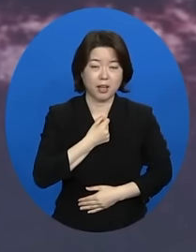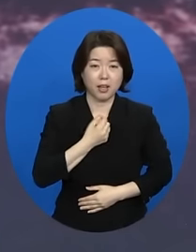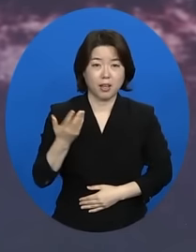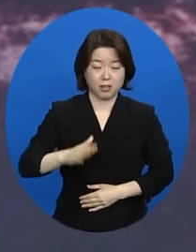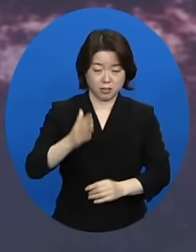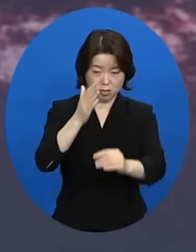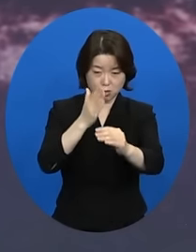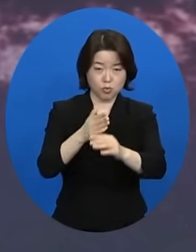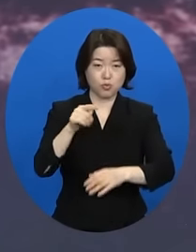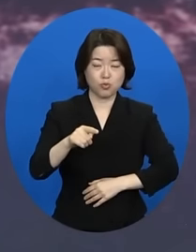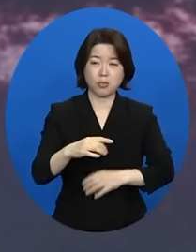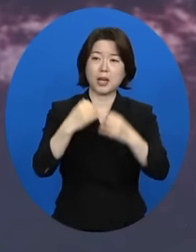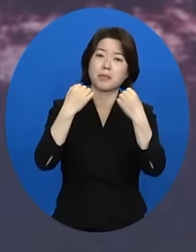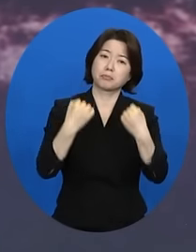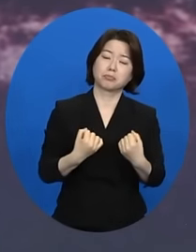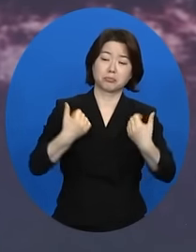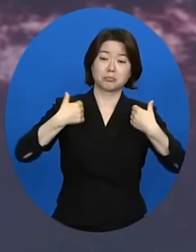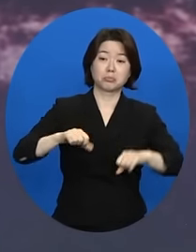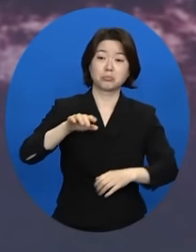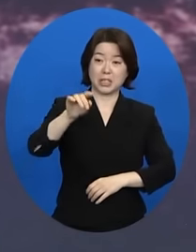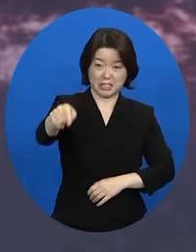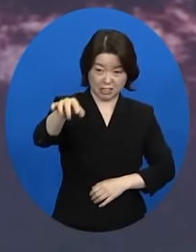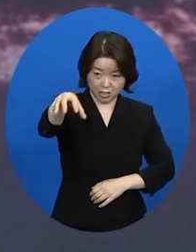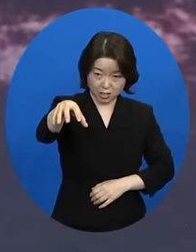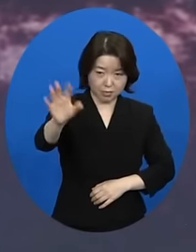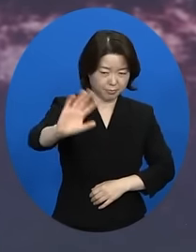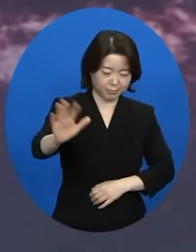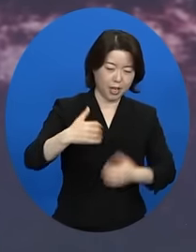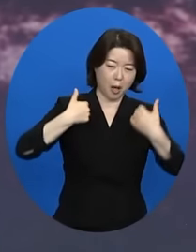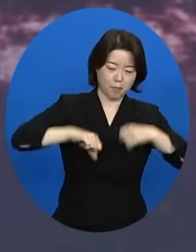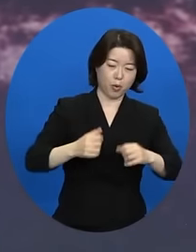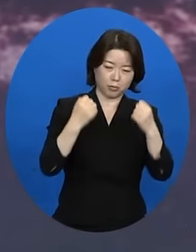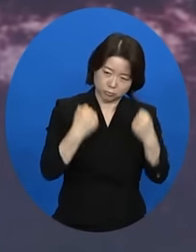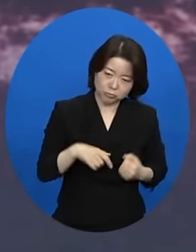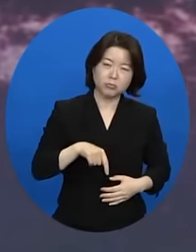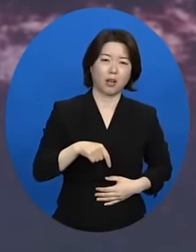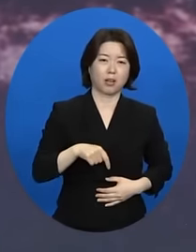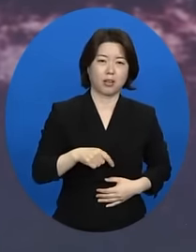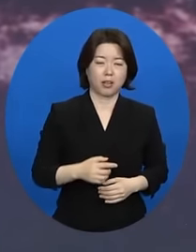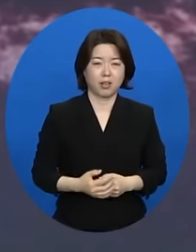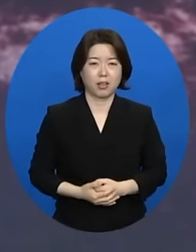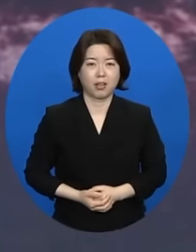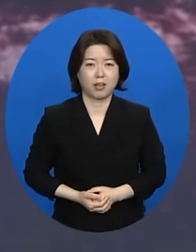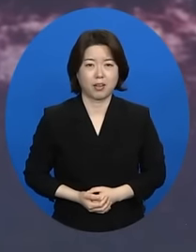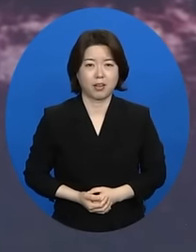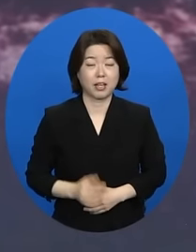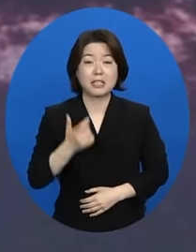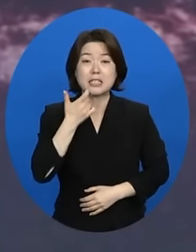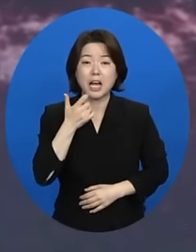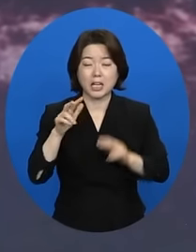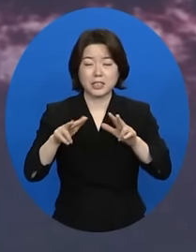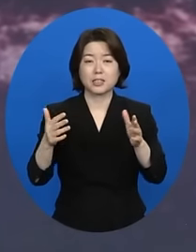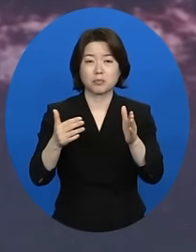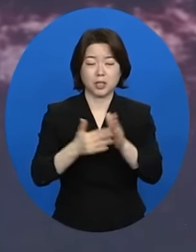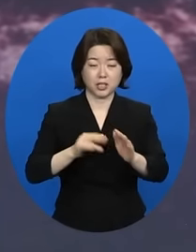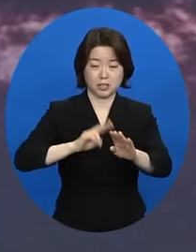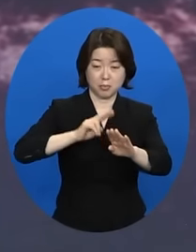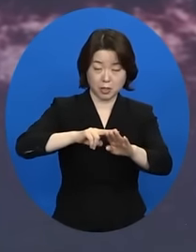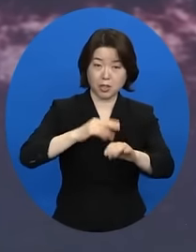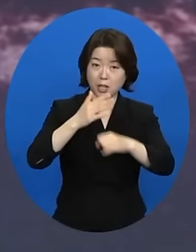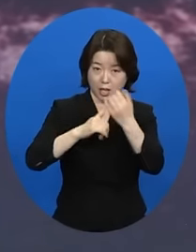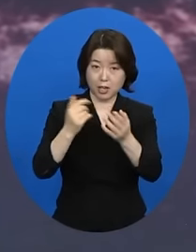중도에 안주해 버렸다는 것입니다. 그러니까 지금 어쩌면 야곱은요, 보세요. 지금까지 베델에서 하나님